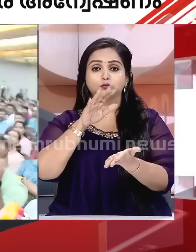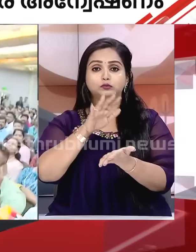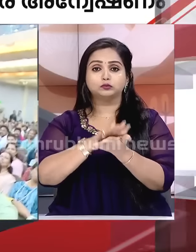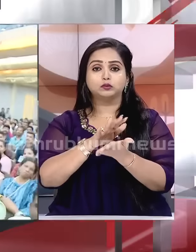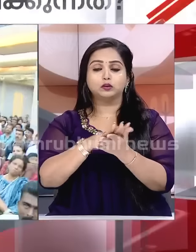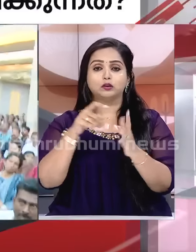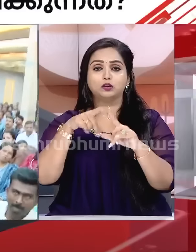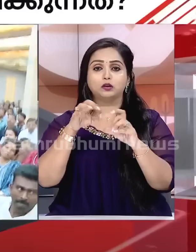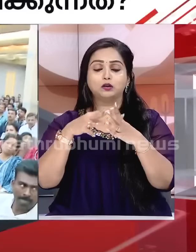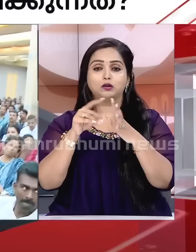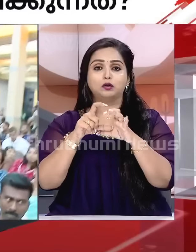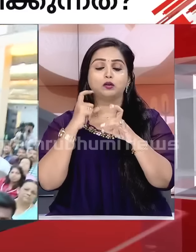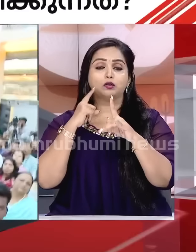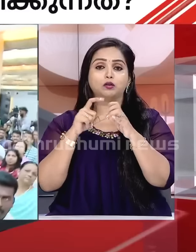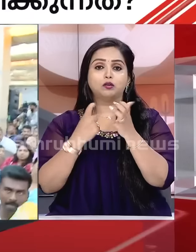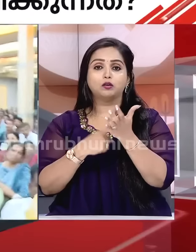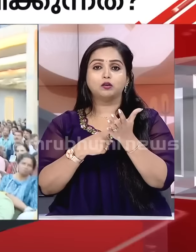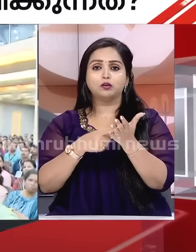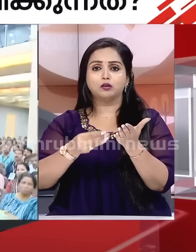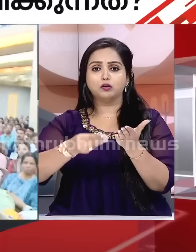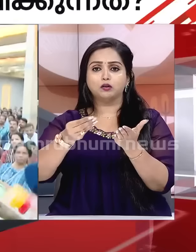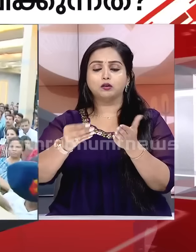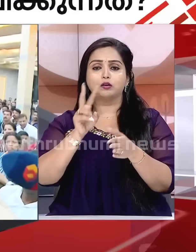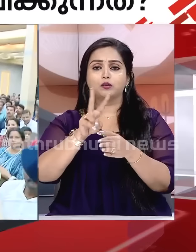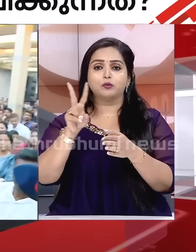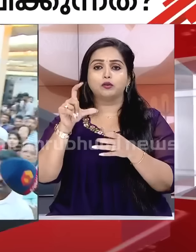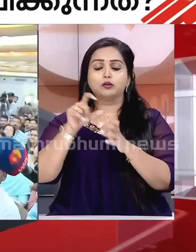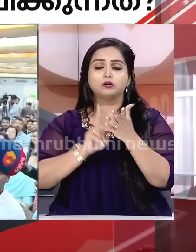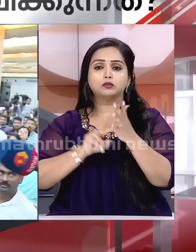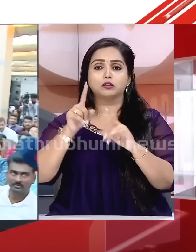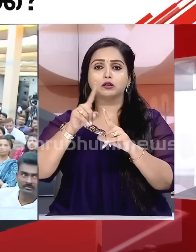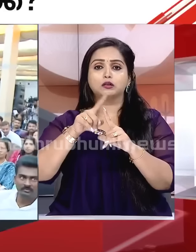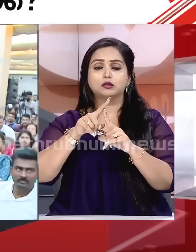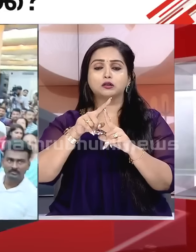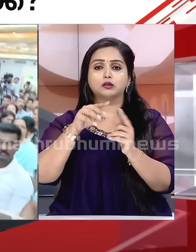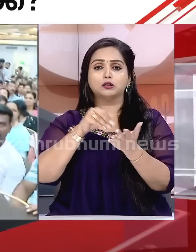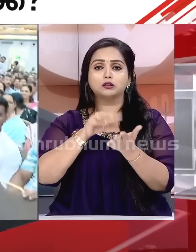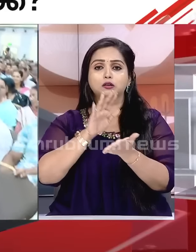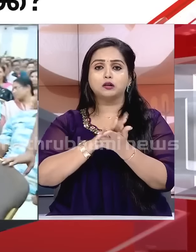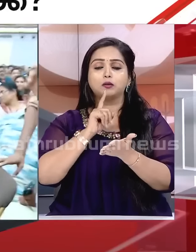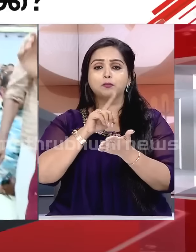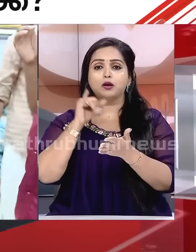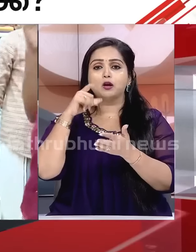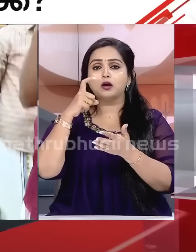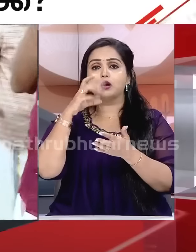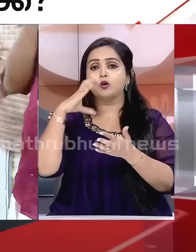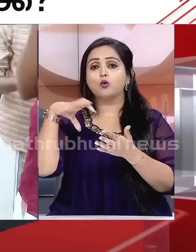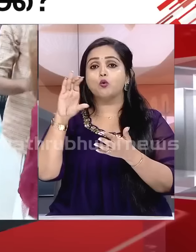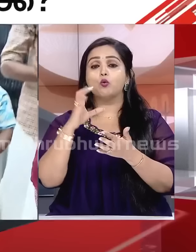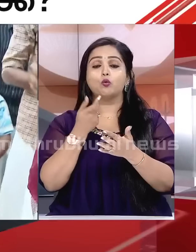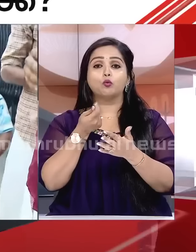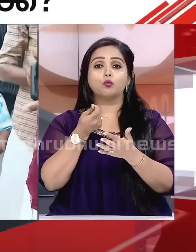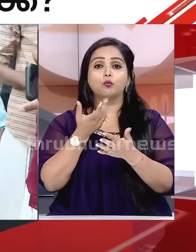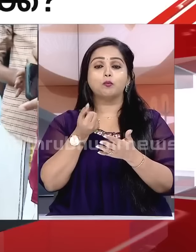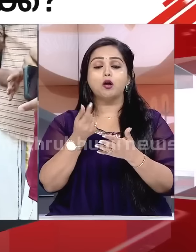വിലയുള്ള സ്ഥലമാണ് കവടിയാർ കൊട്ടാരം ഗവർണറുടെ വസതിക്ക്. അതിനടുത്ത് 22 സെൻറ് സ്ഥലമെന്ന് പറയുമ്പം തന്നെ 6-7 കോടി രൂപ തന്നെ അതിന് വേണം.